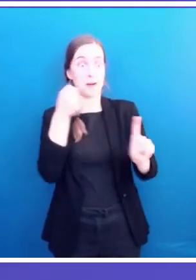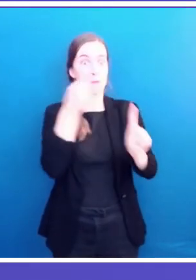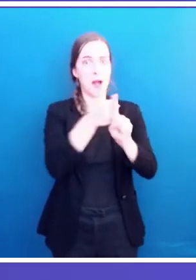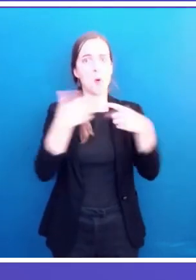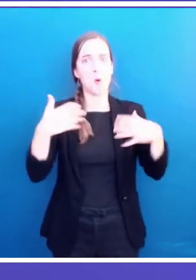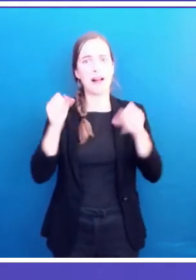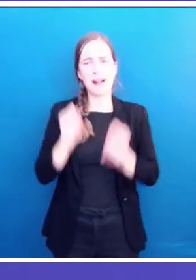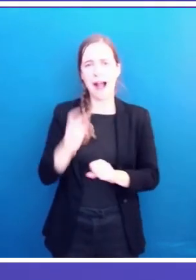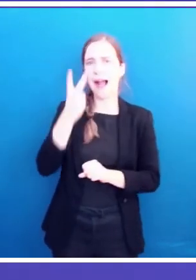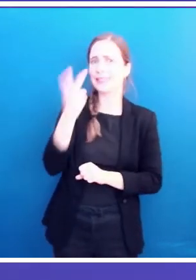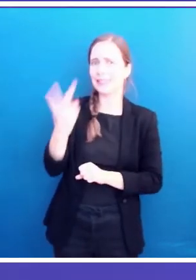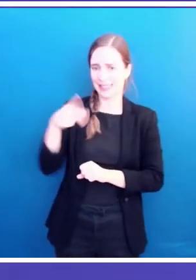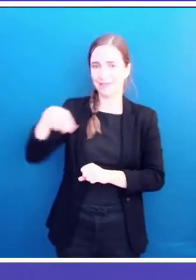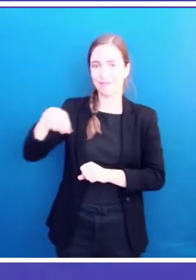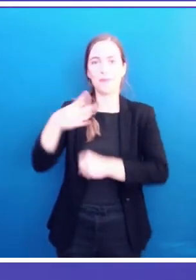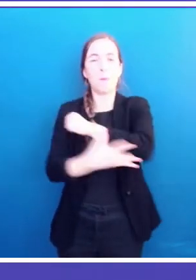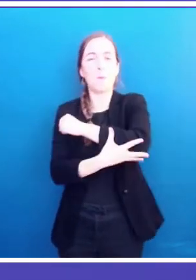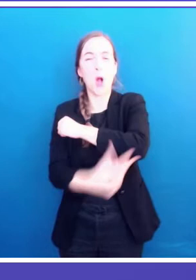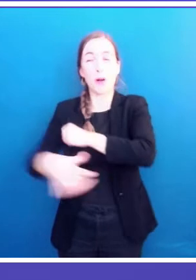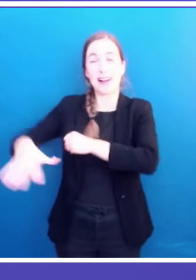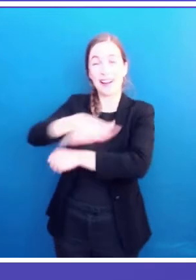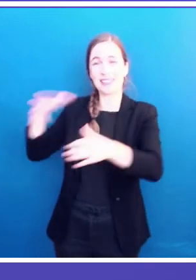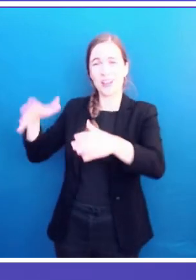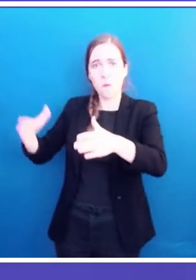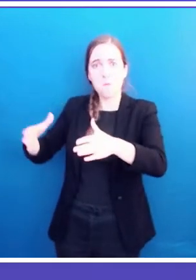زيادة معدلات الفقر، وبالتالي